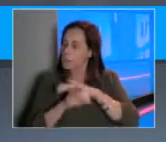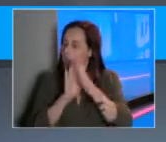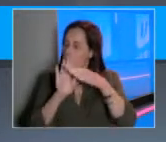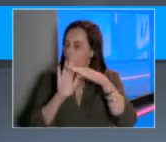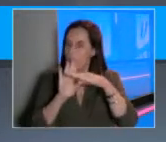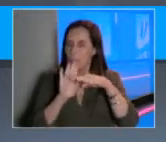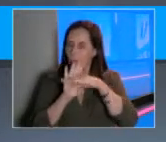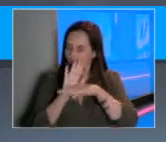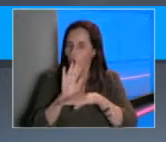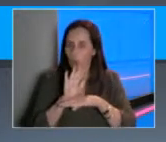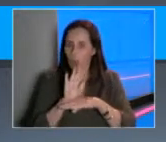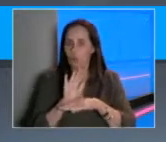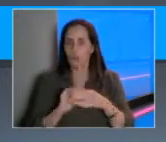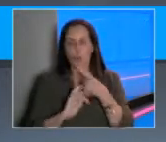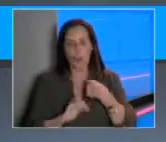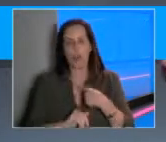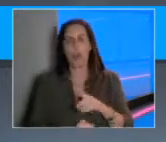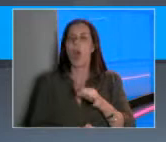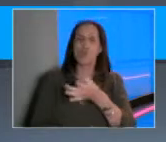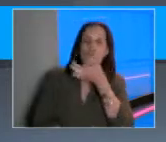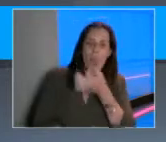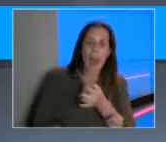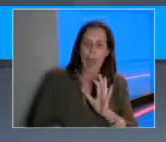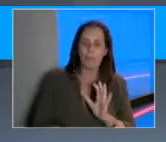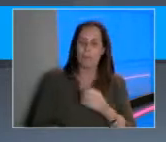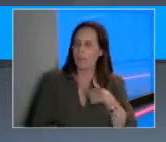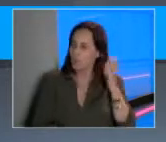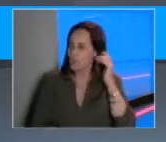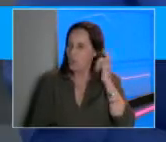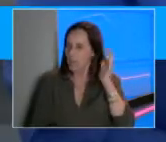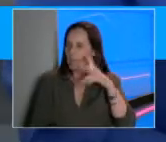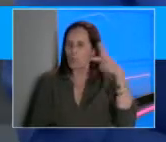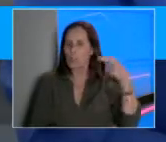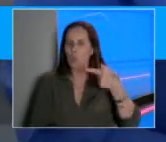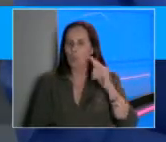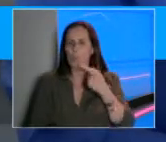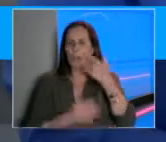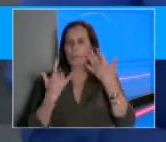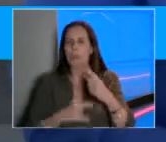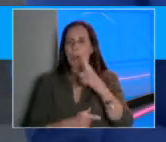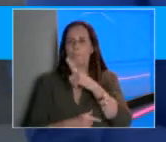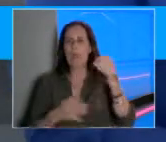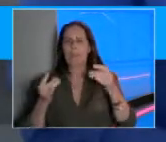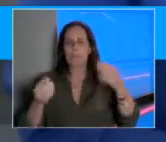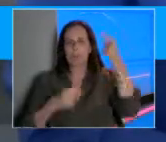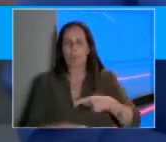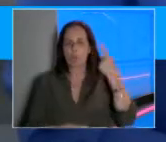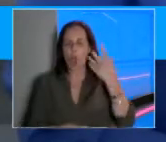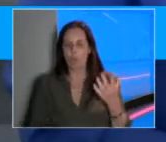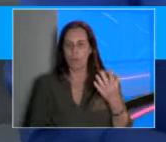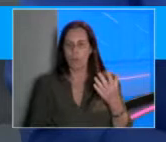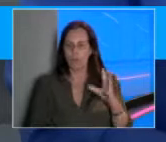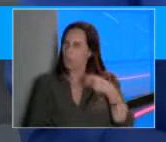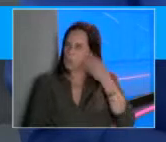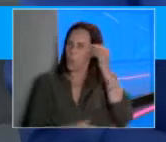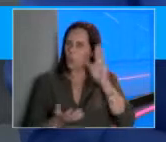ההערות שמעבירים לנו מלמעלה. השאלה היא, כי אני שמעתי את פרופ' גרוטו נוקב, במספר 100 נדבקים ביום, אם